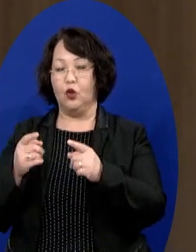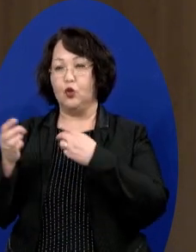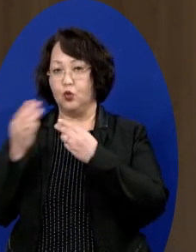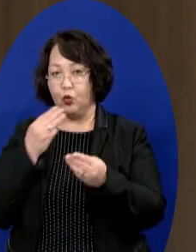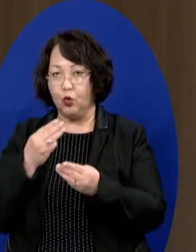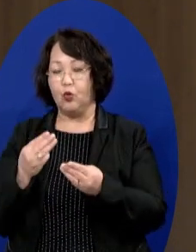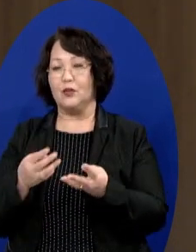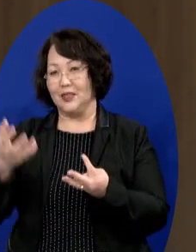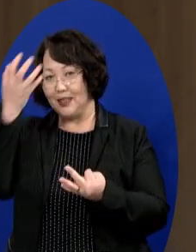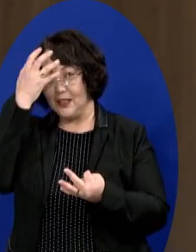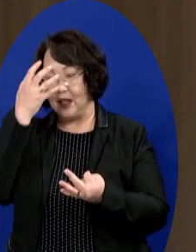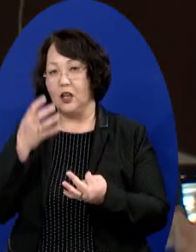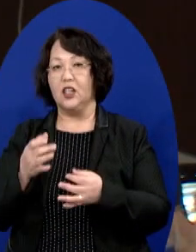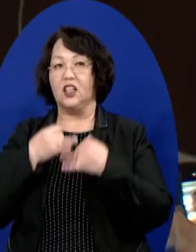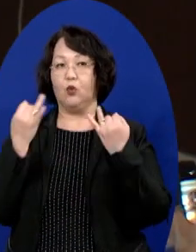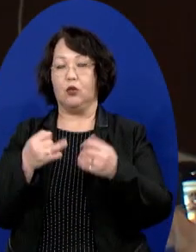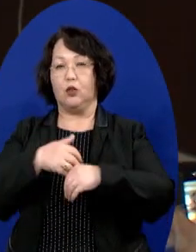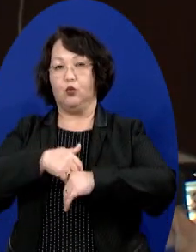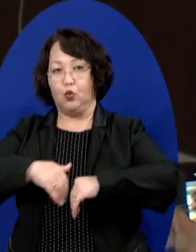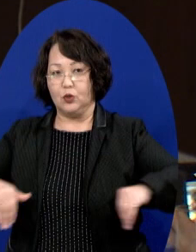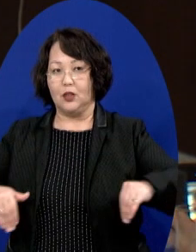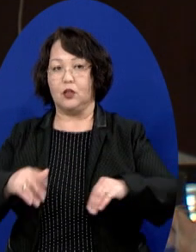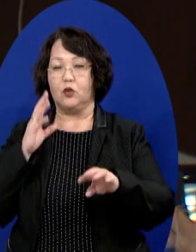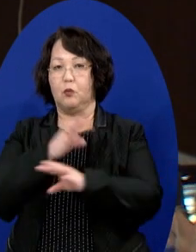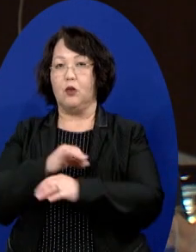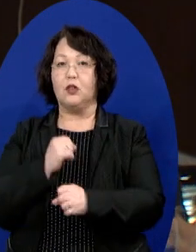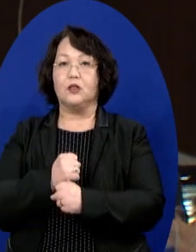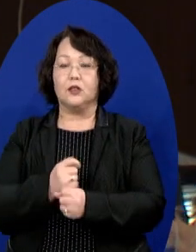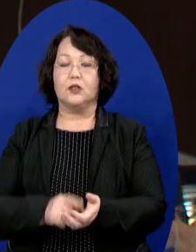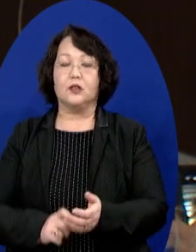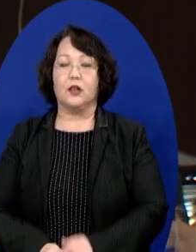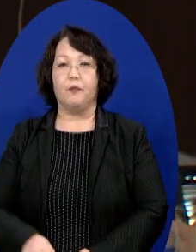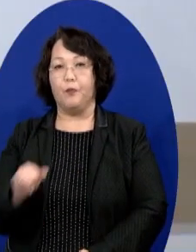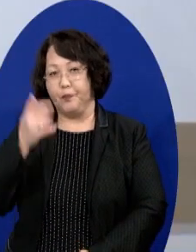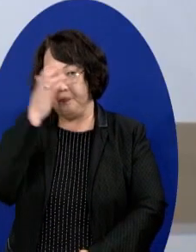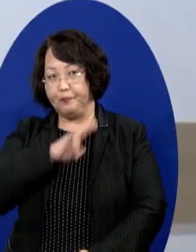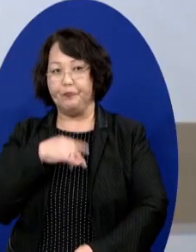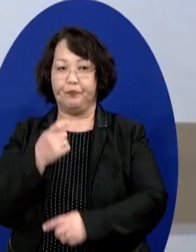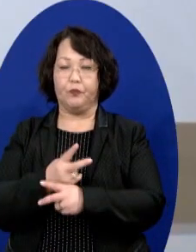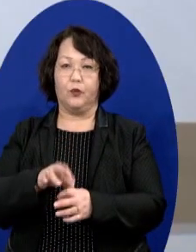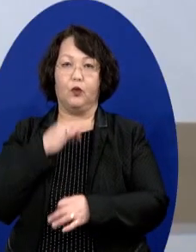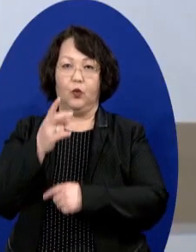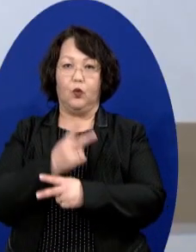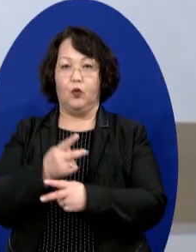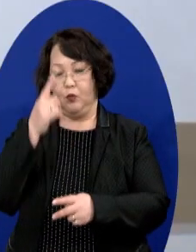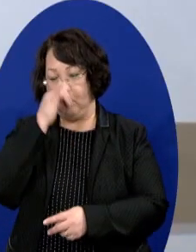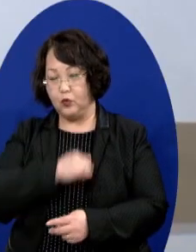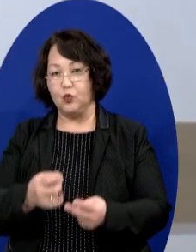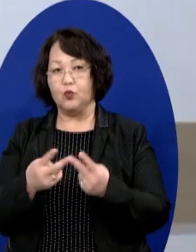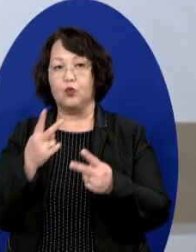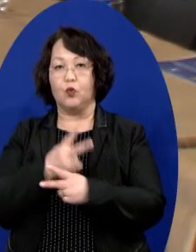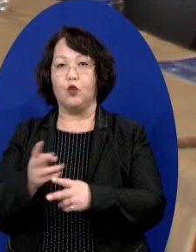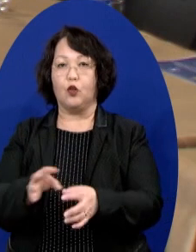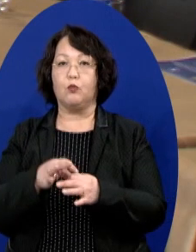болоод засгийн газрыг гарах хэрэгтэй. Өнөөдөр улс төрийн намын тухай хууль, сонгуулийн тухай хууль болон Монгол Улсын үндсэн хуулийн уялдаа холбооны